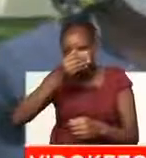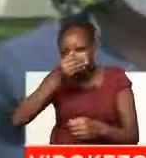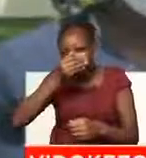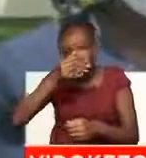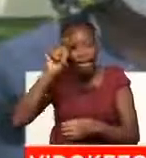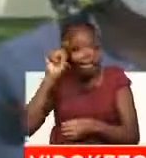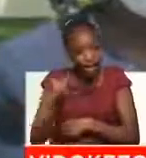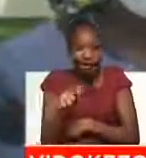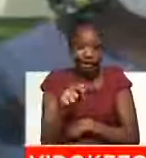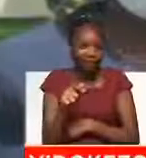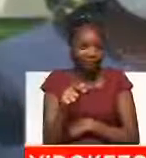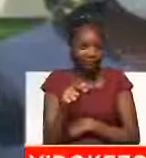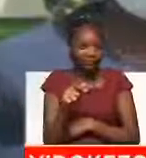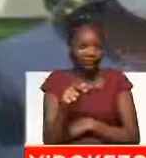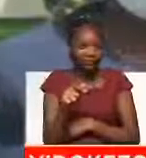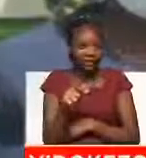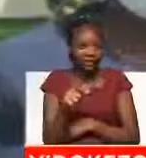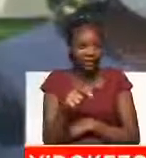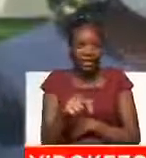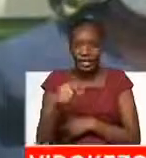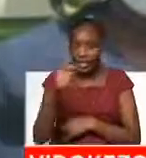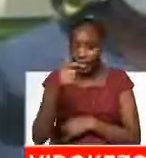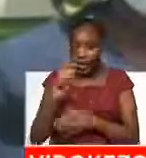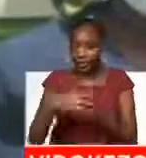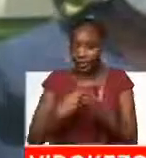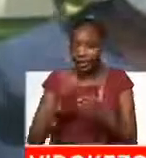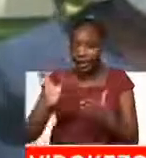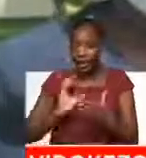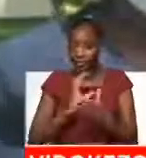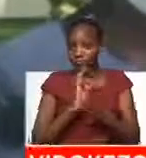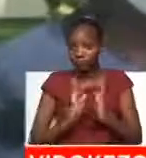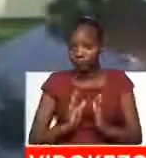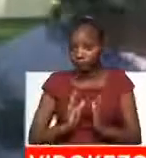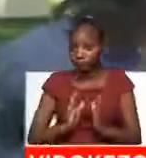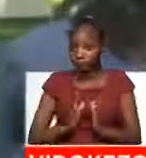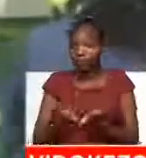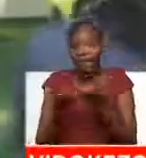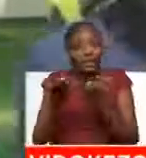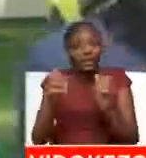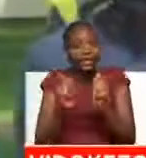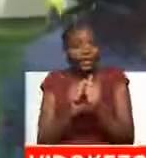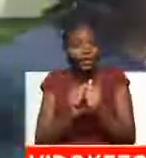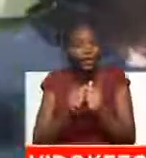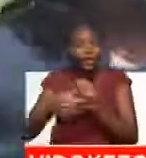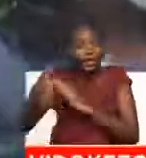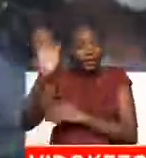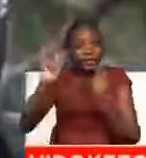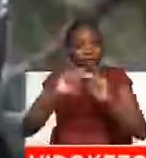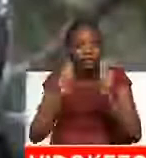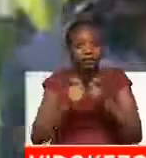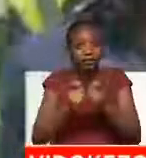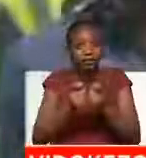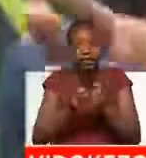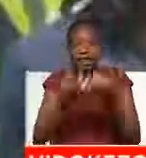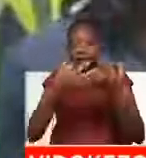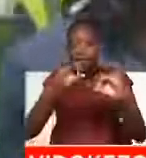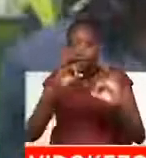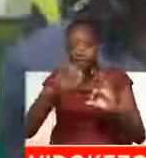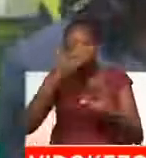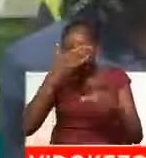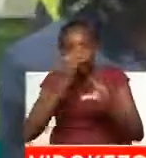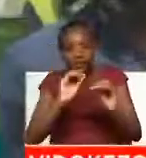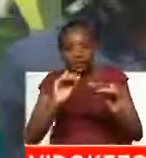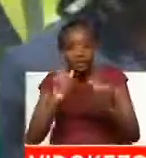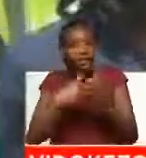lazima. Na bwana County Commissioner yuko hapa na timu yake ya security. Ukipatikana huko, utachukuliwa pengine